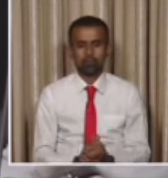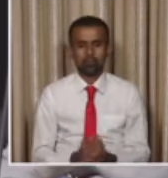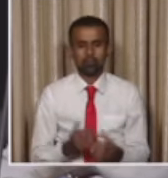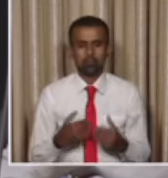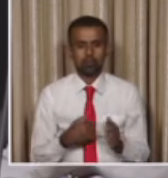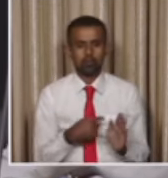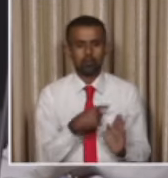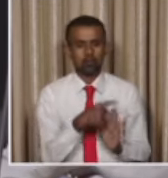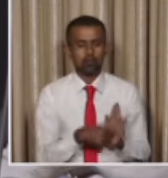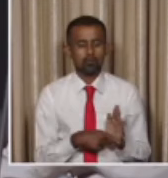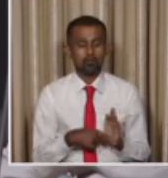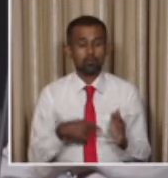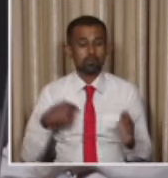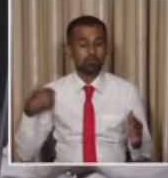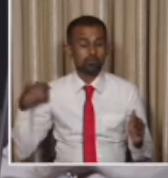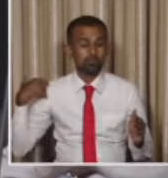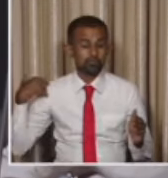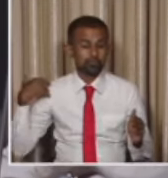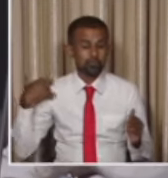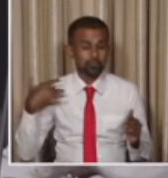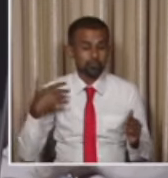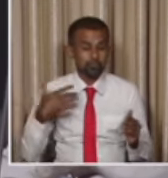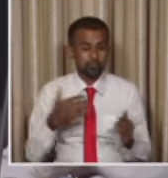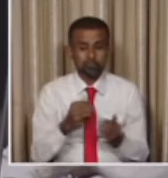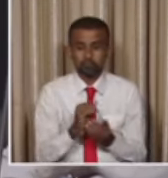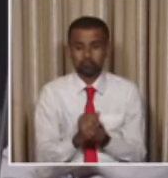අපේ රටට දීර්ඝ කාලයක් තිස්සේ ඔරොත්තු නොදෙන